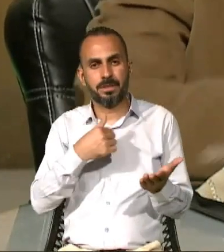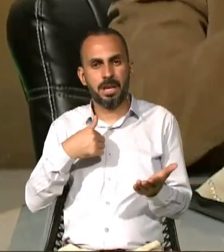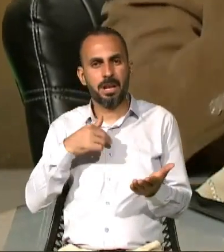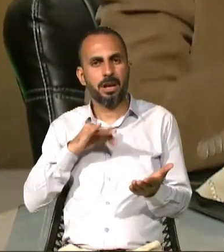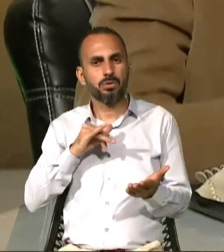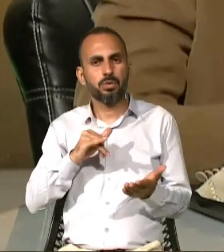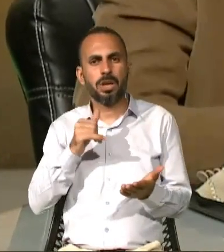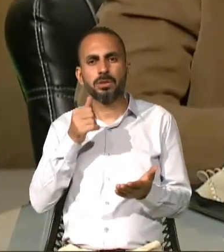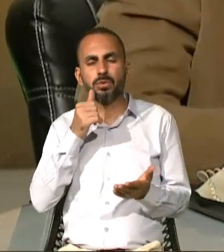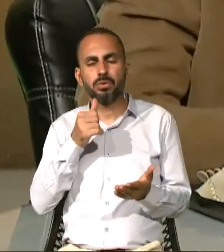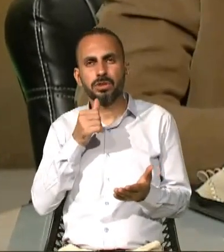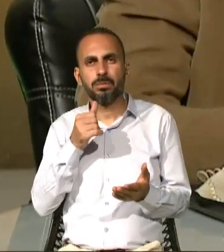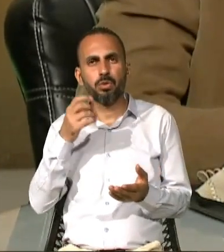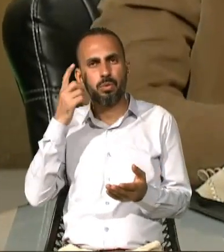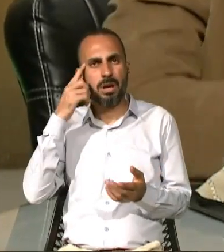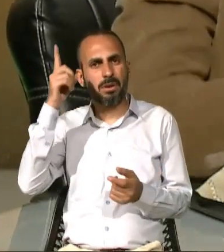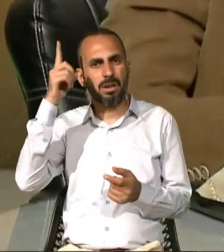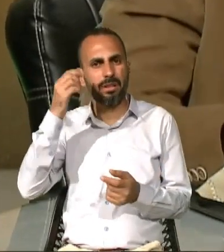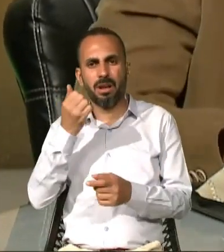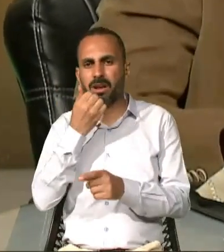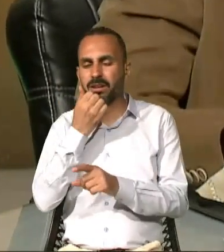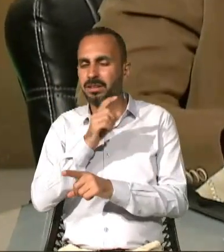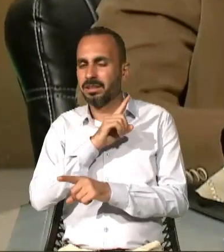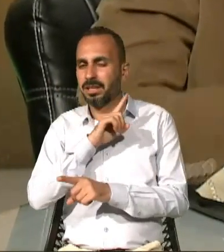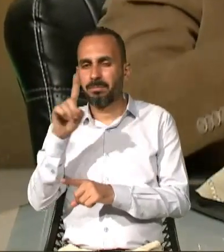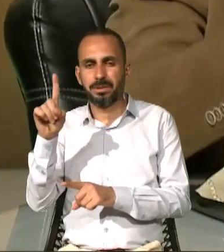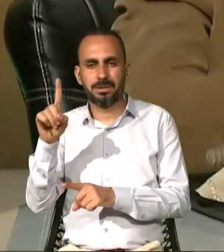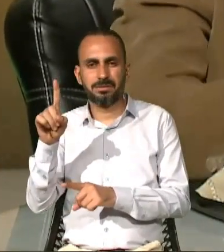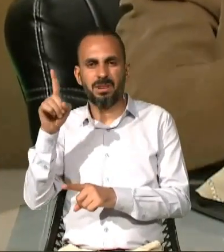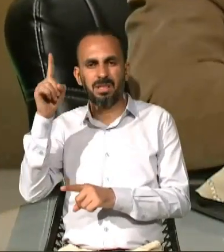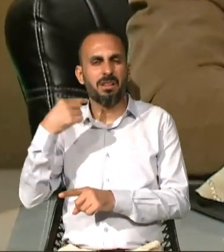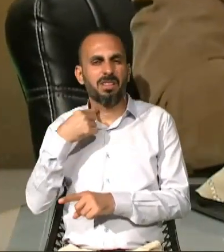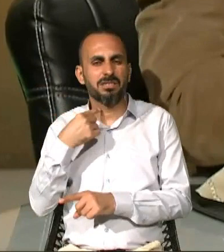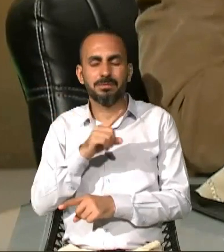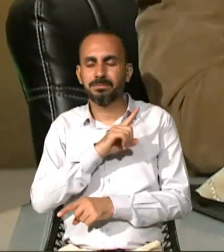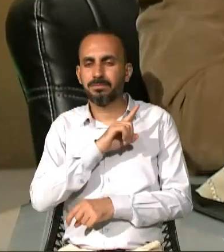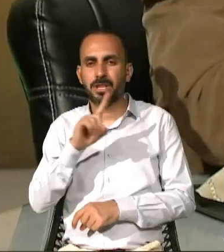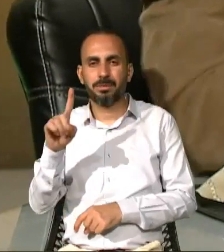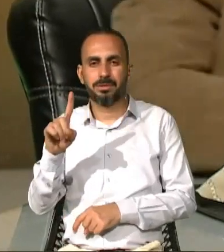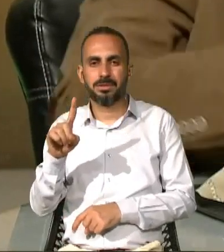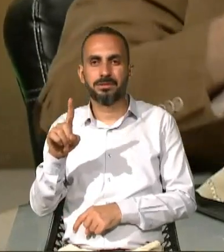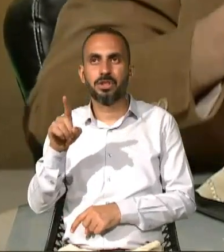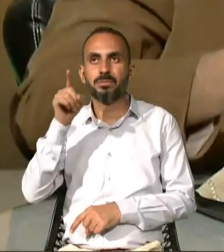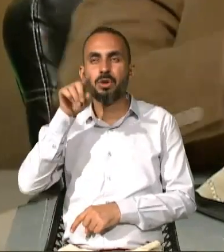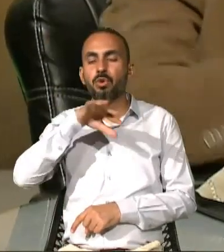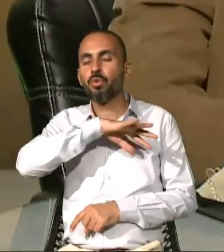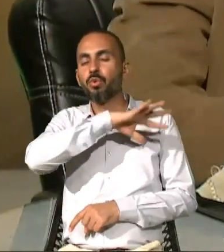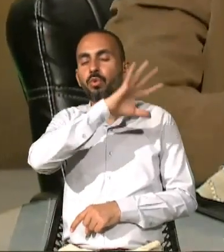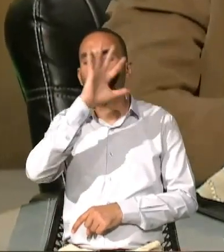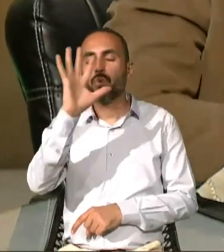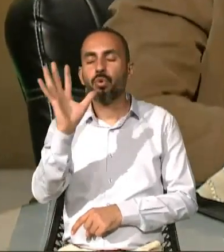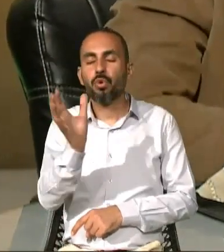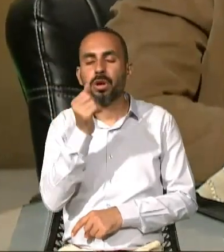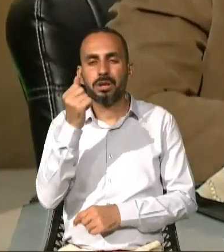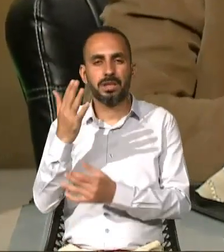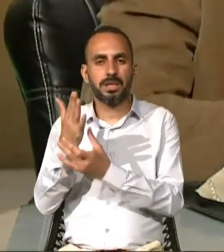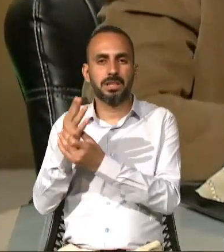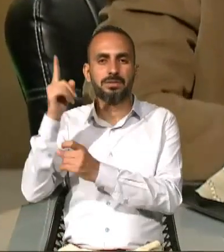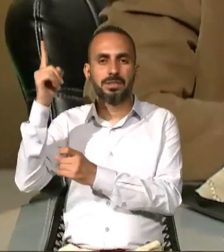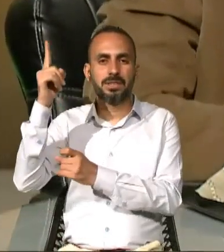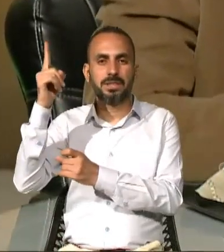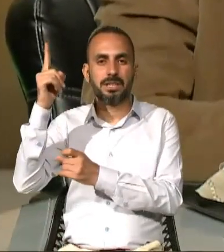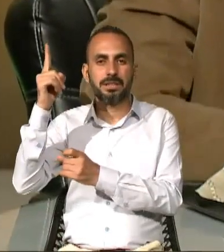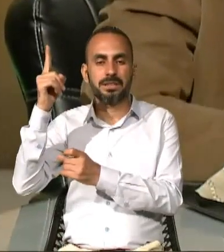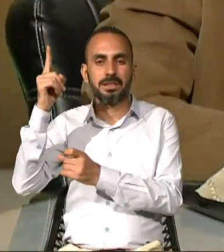الوقت وبقول له انت ما بتغلطش، ما بتعملش حاجه غلط، لكن كل اللي بيخرج من ايدك صالح. انا مستنيك، في ترنيمه جميله قوي